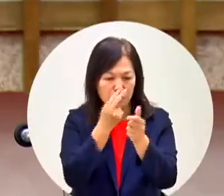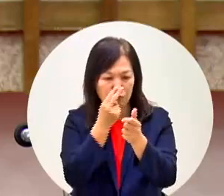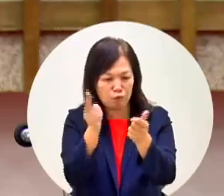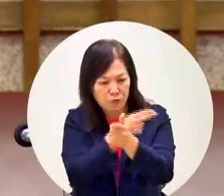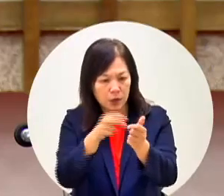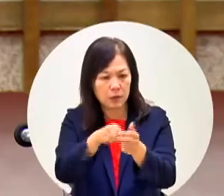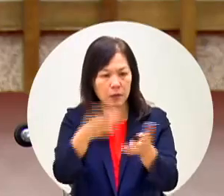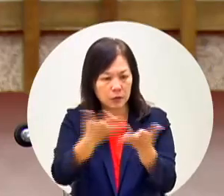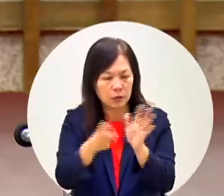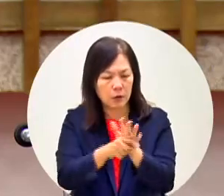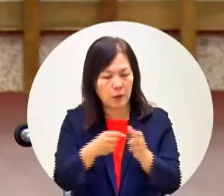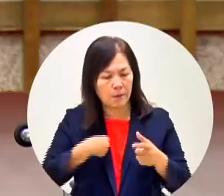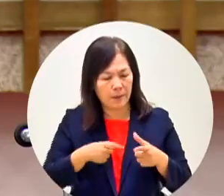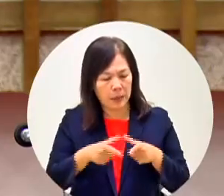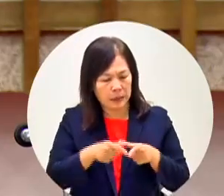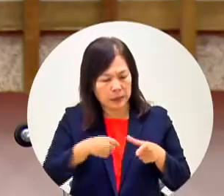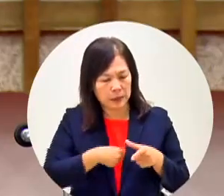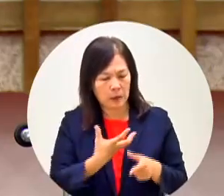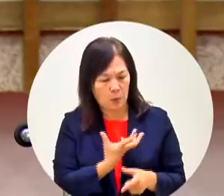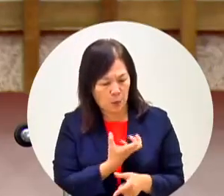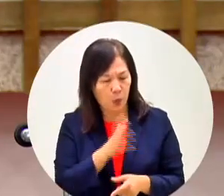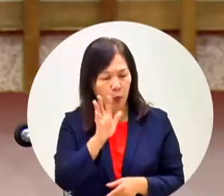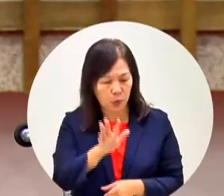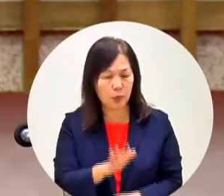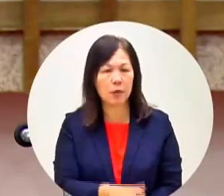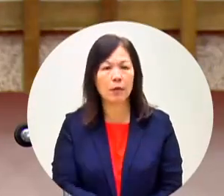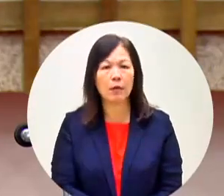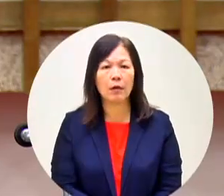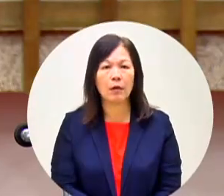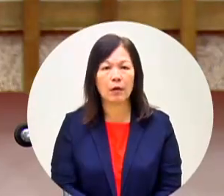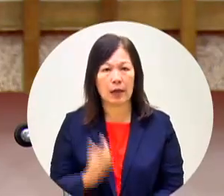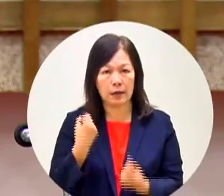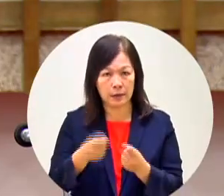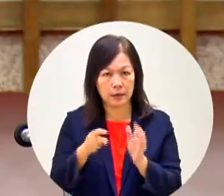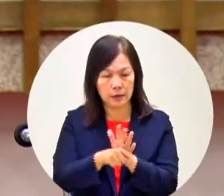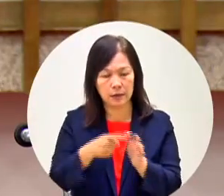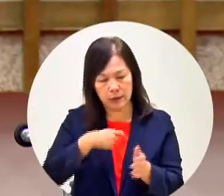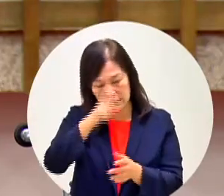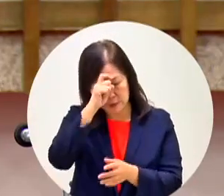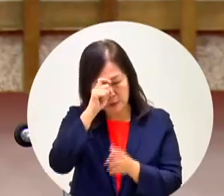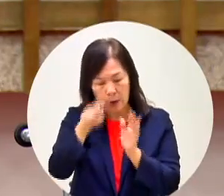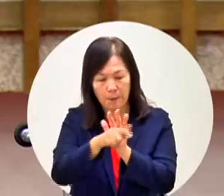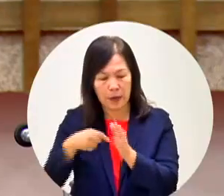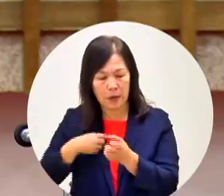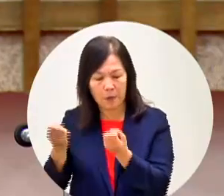个部分我也在这边希望，虽然不是发生在高雄，可是